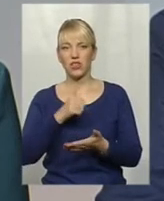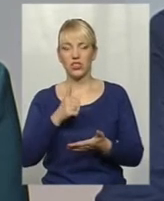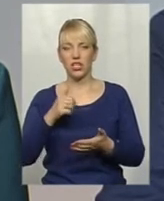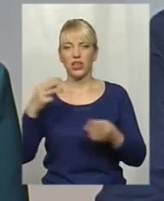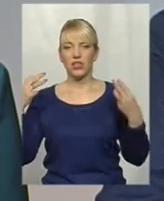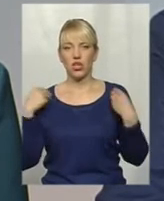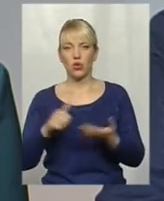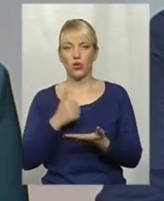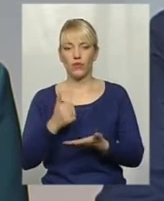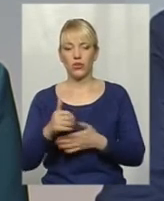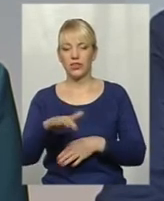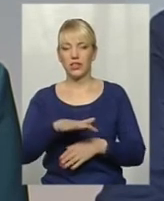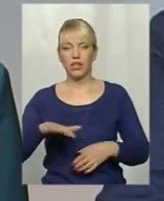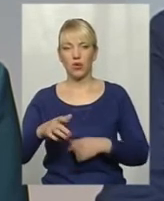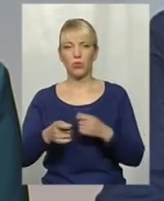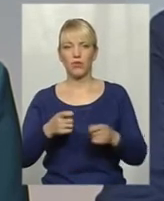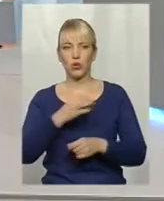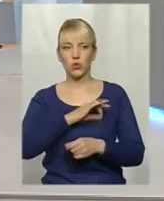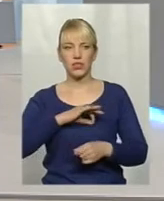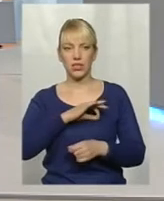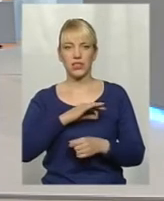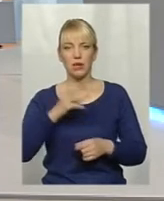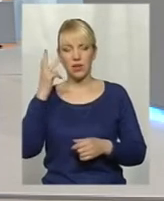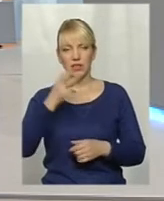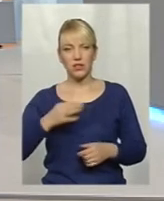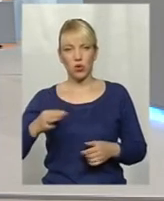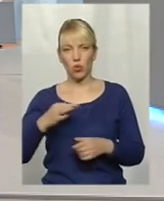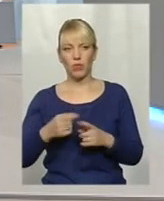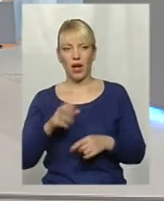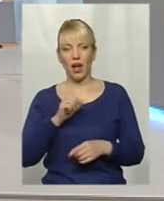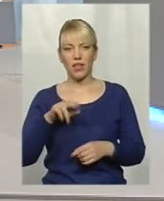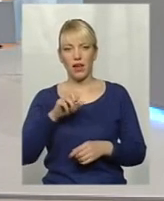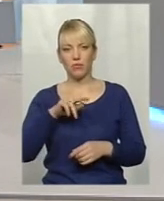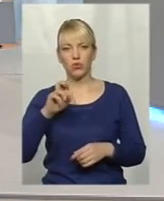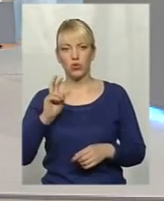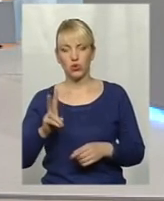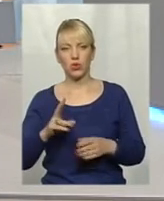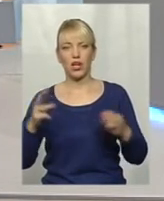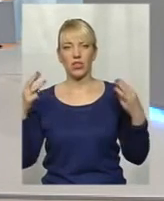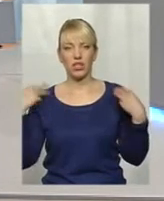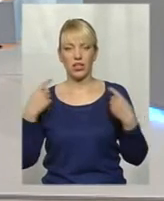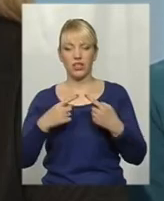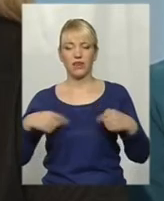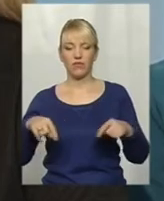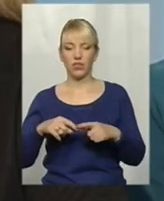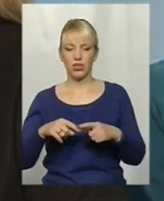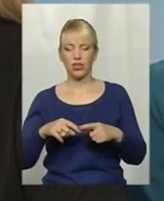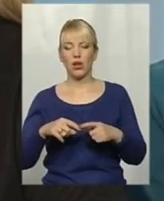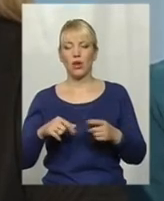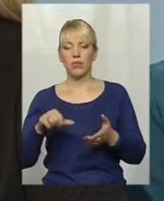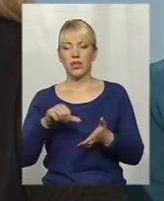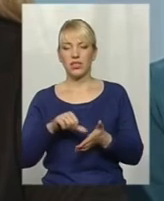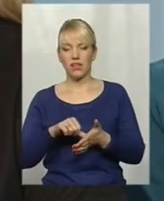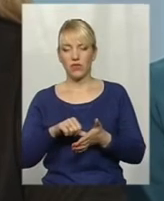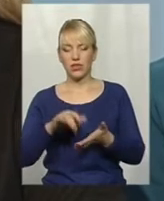територіального управління юстиції у Хмельницькій області. Людмила Володимирівна Адамчук, начальник відділу представництва Хмельницького місцевого центру